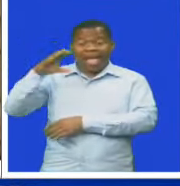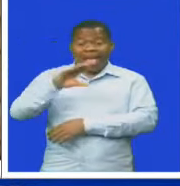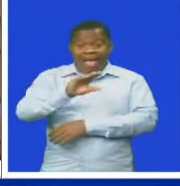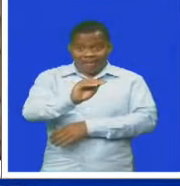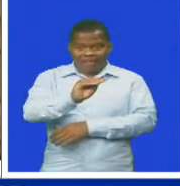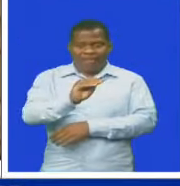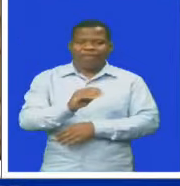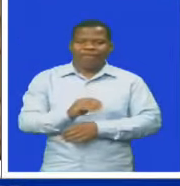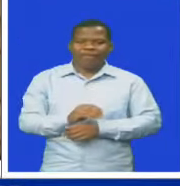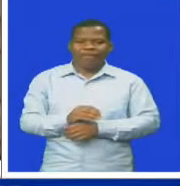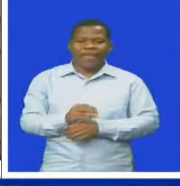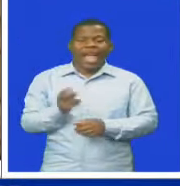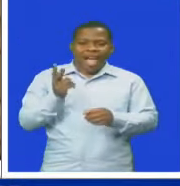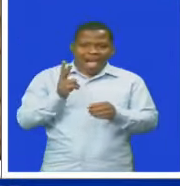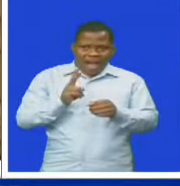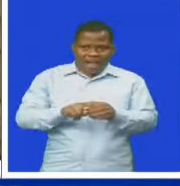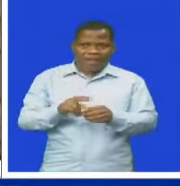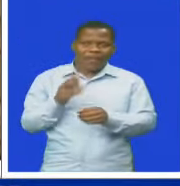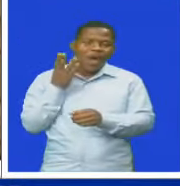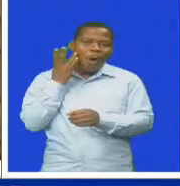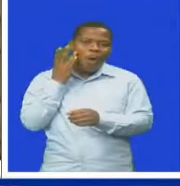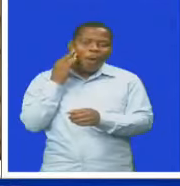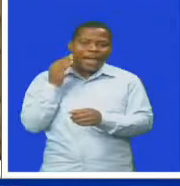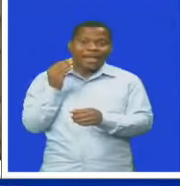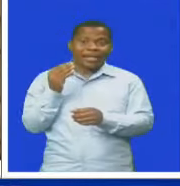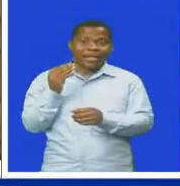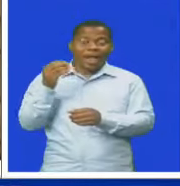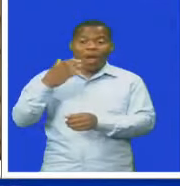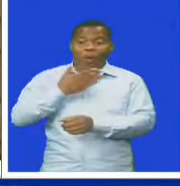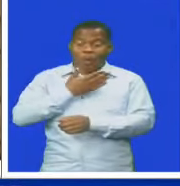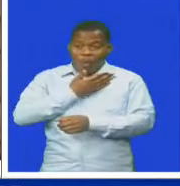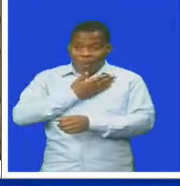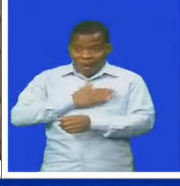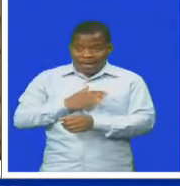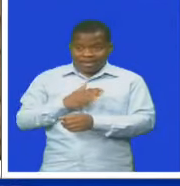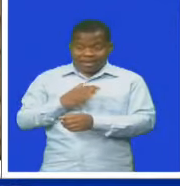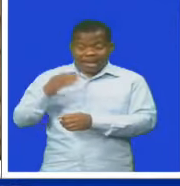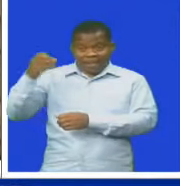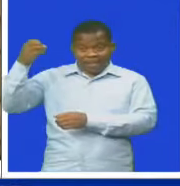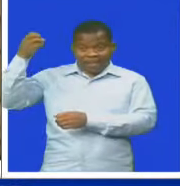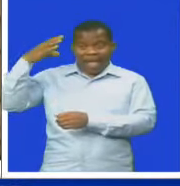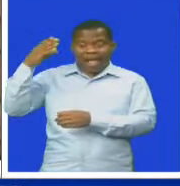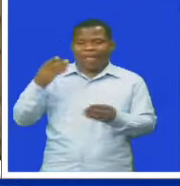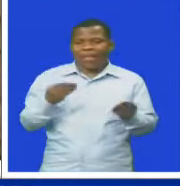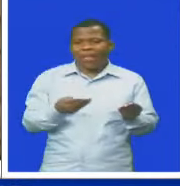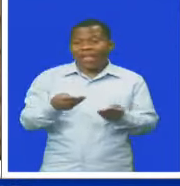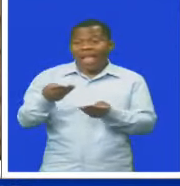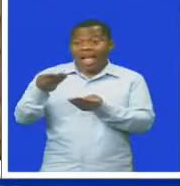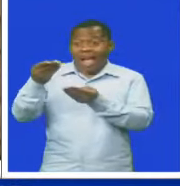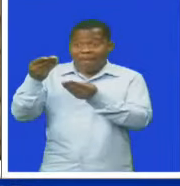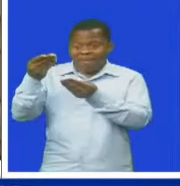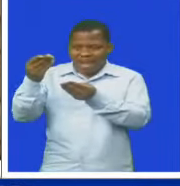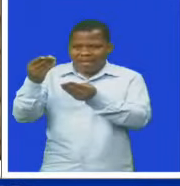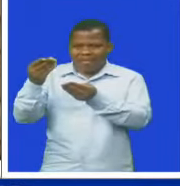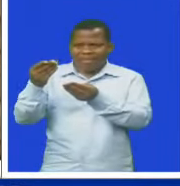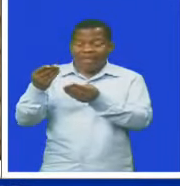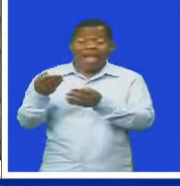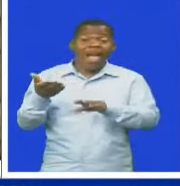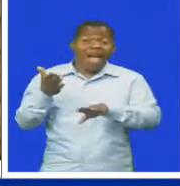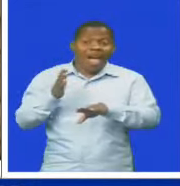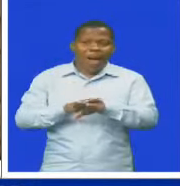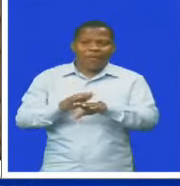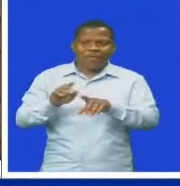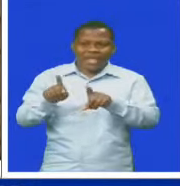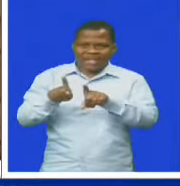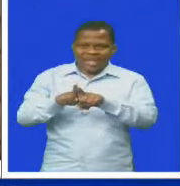Uchajwa njani kuva maka kuba nema netikhalo letinyenti letithi ngazuthi